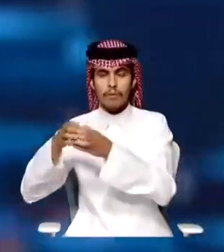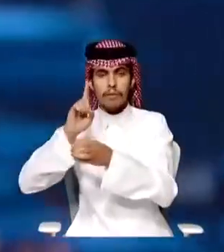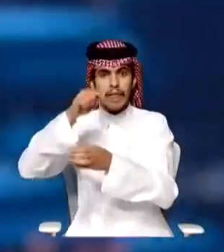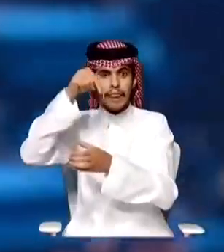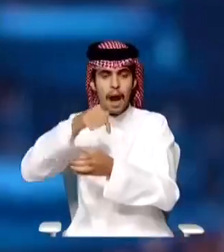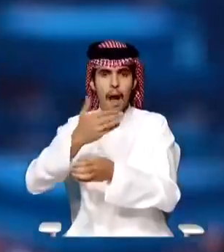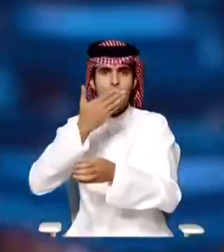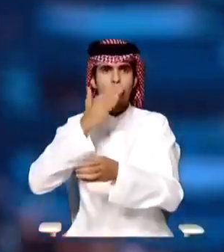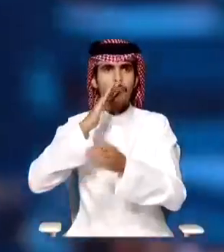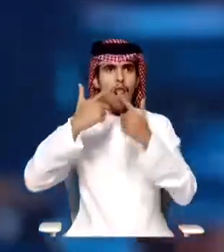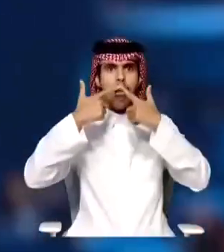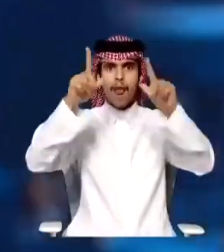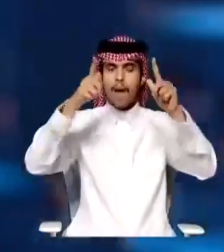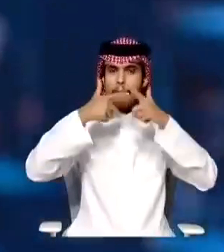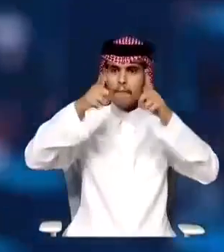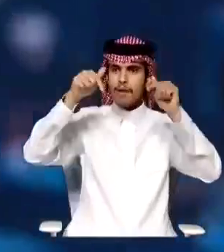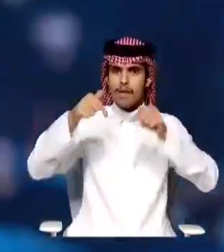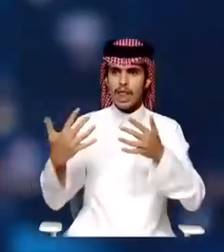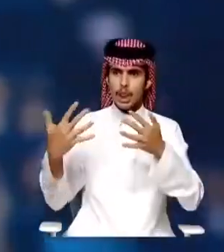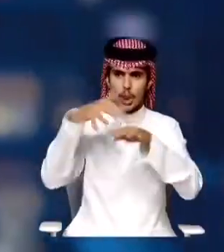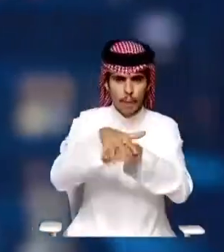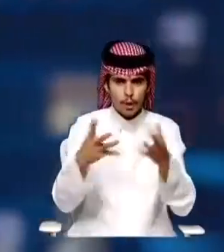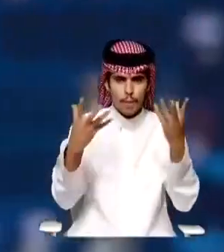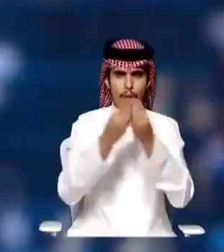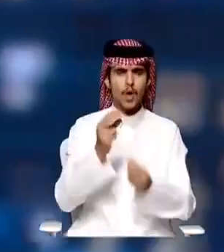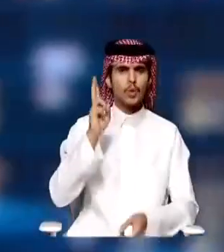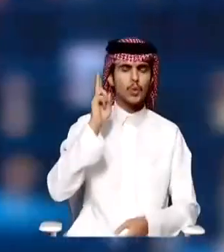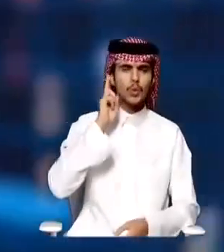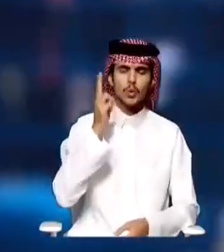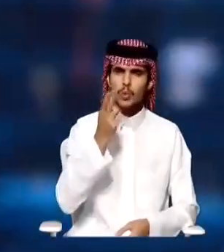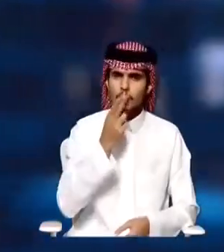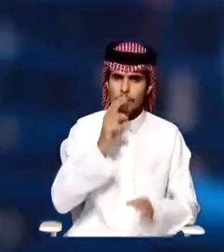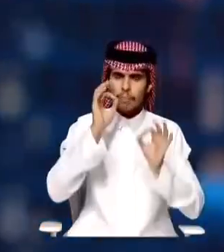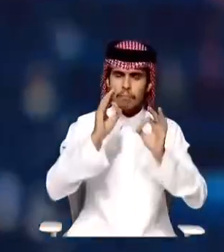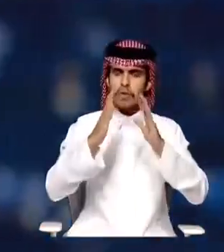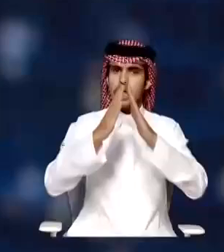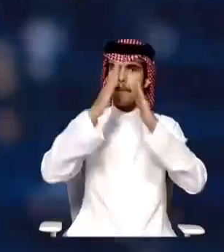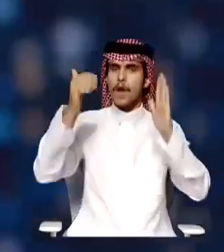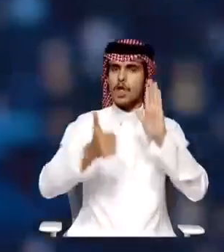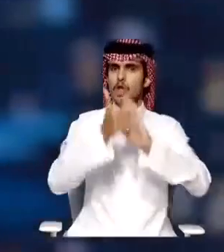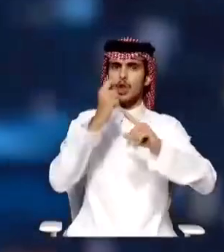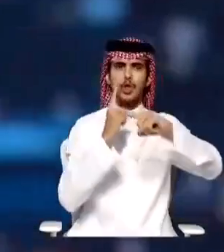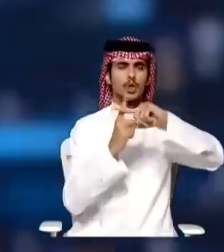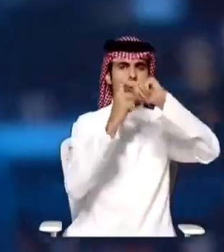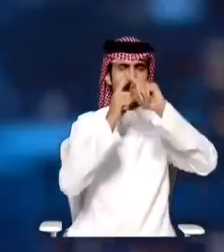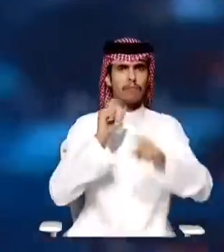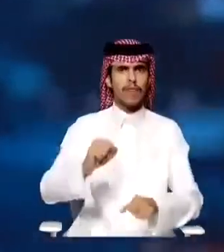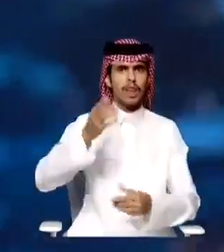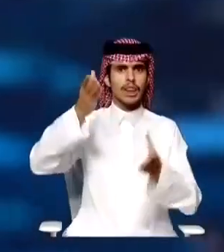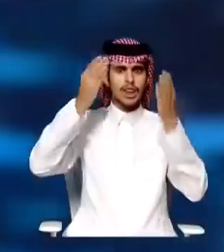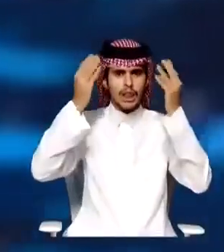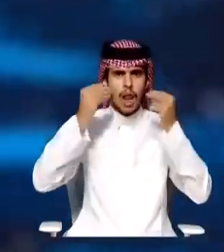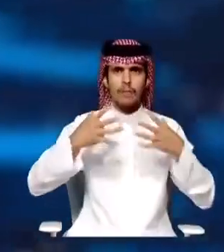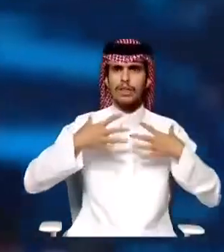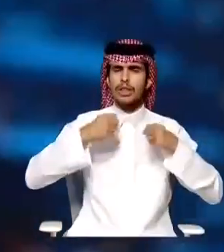الظهور الاعلامي ودمج الصم في المجتمع كان شيء ايجابي تطور التعليم تطور الصحه